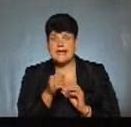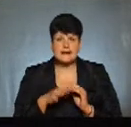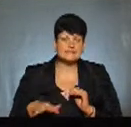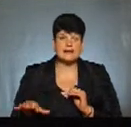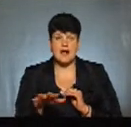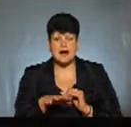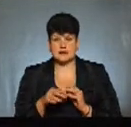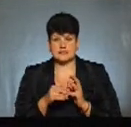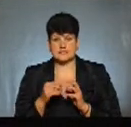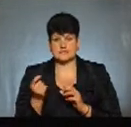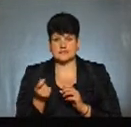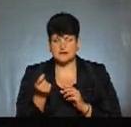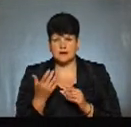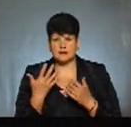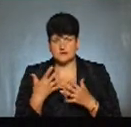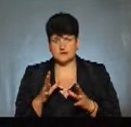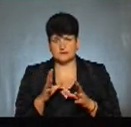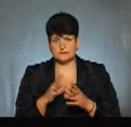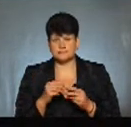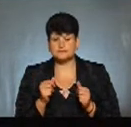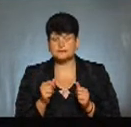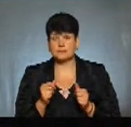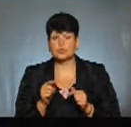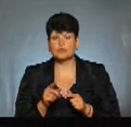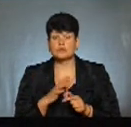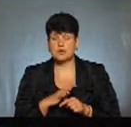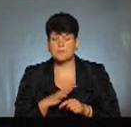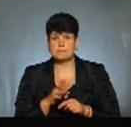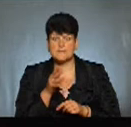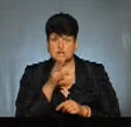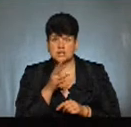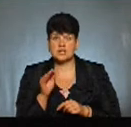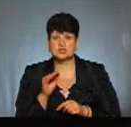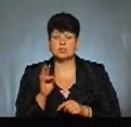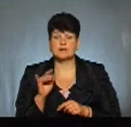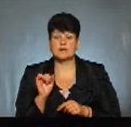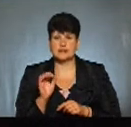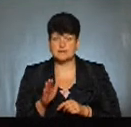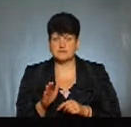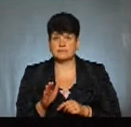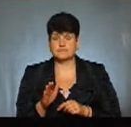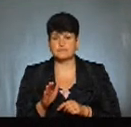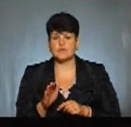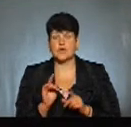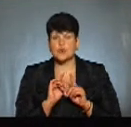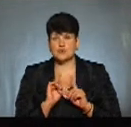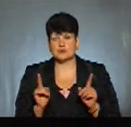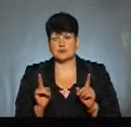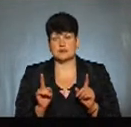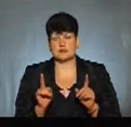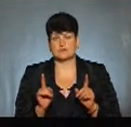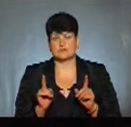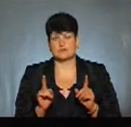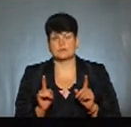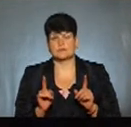які вже дозріли і вже от чекають збору. Тому під час жнив, під час збору врожаю особливо ретельно